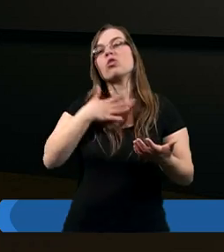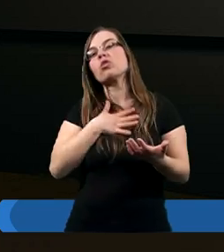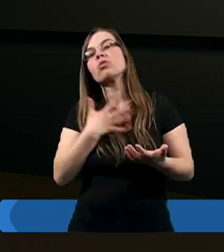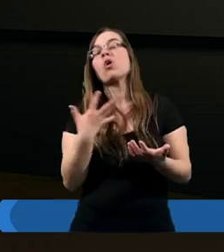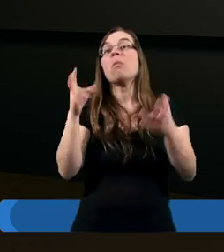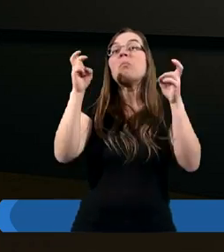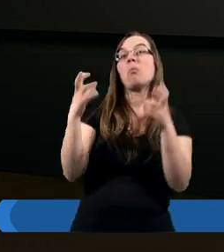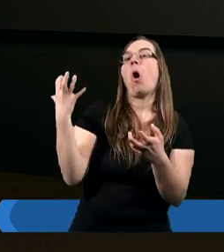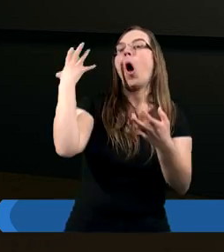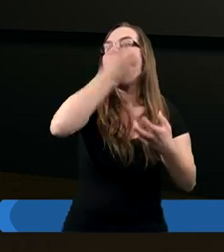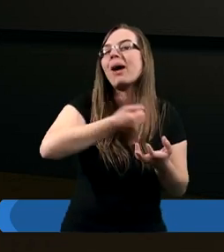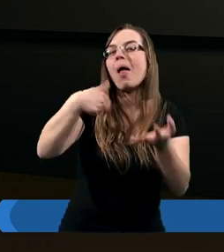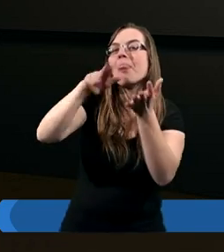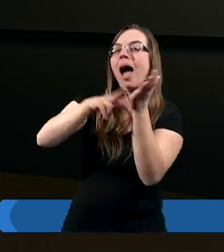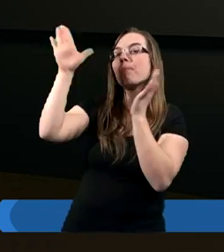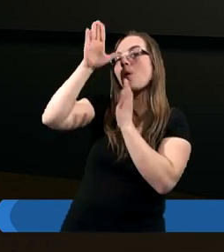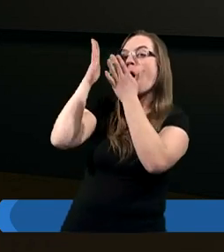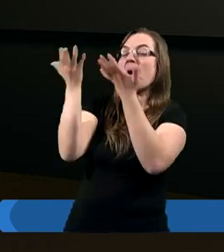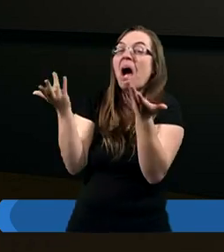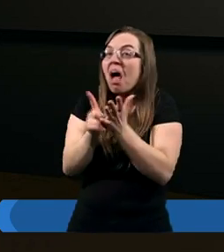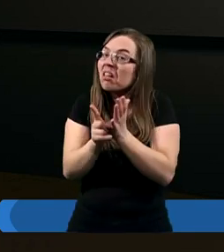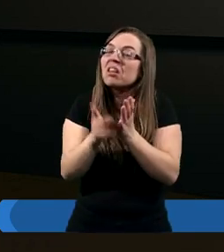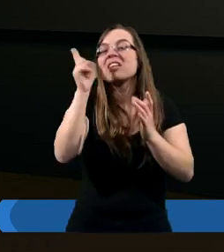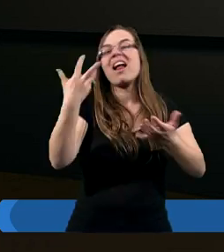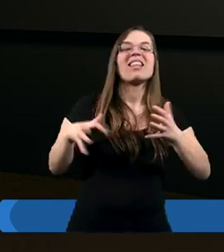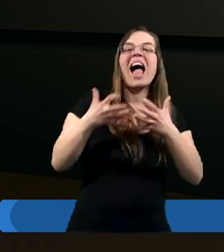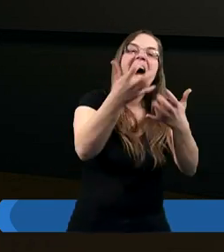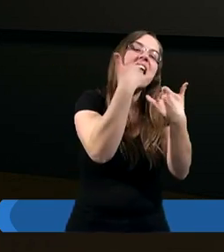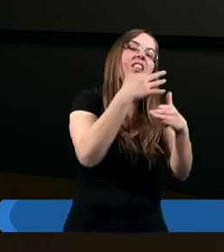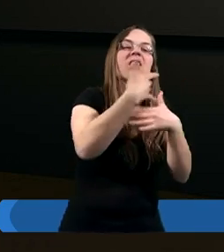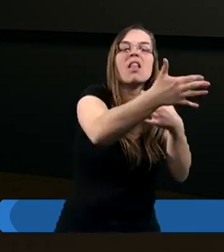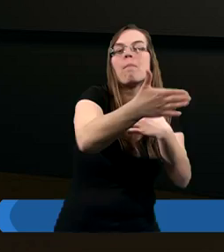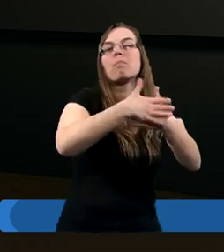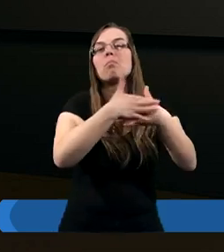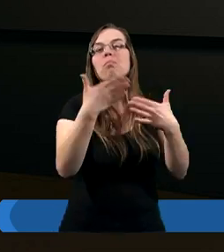się może obrażony na Pana Boga, tak? Niechętny wobec innych.